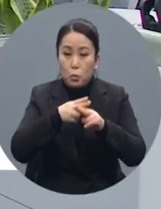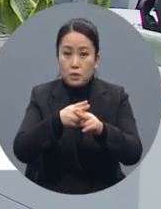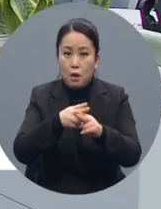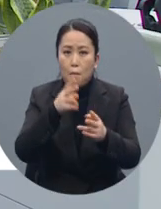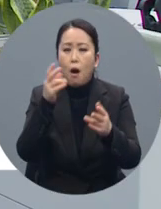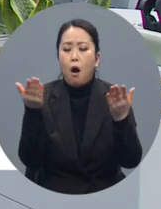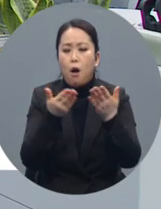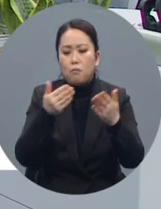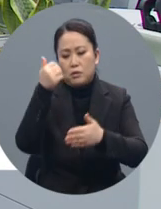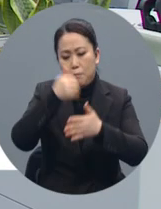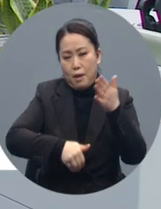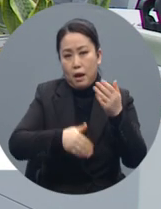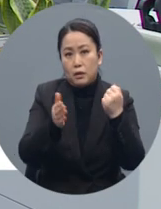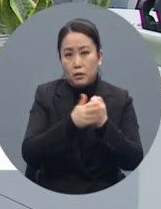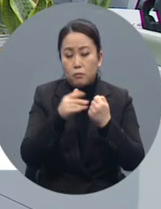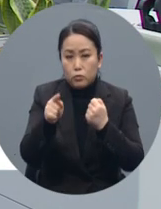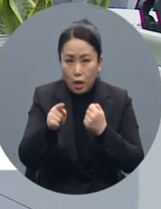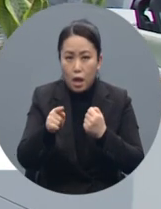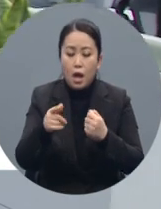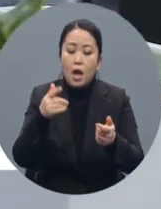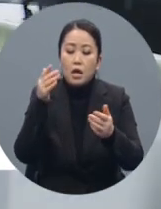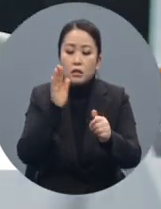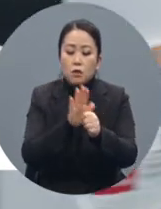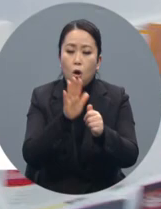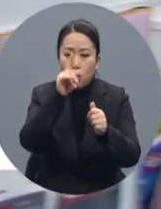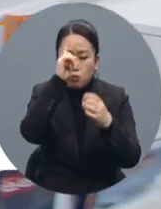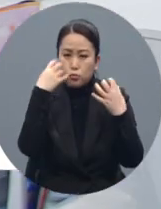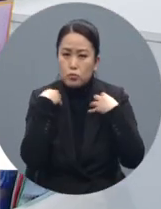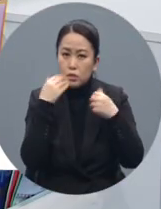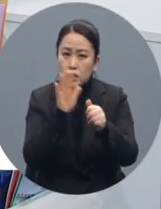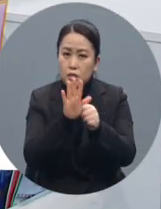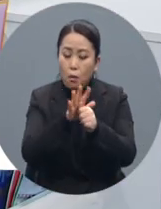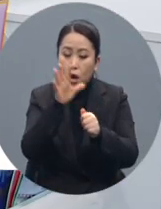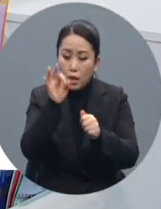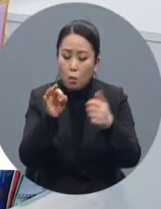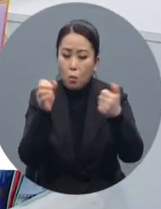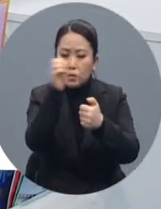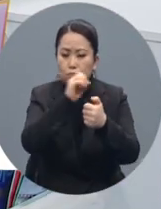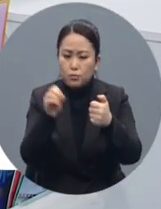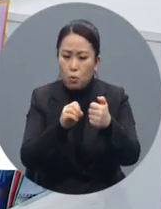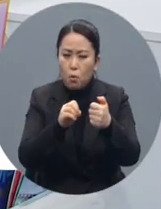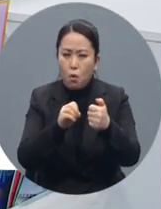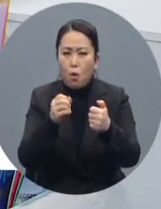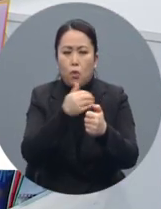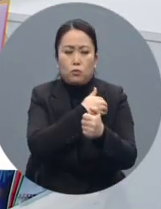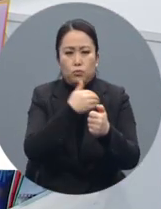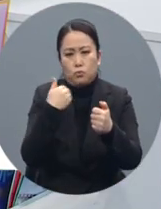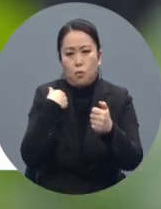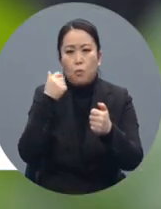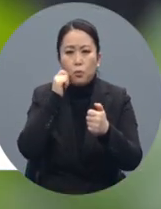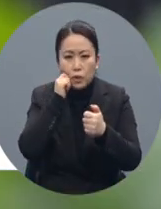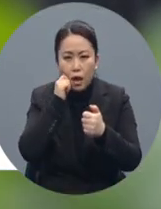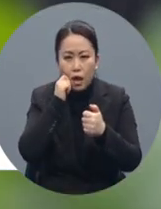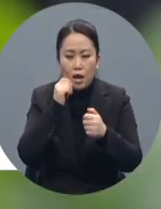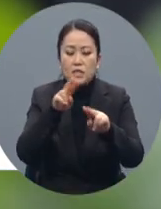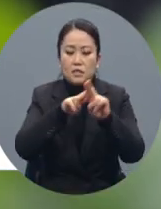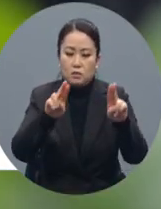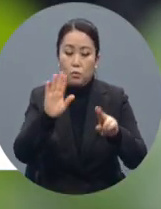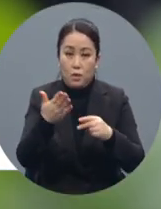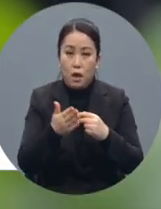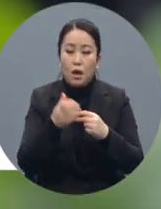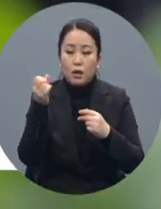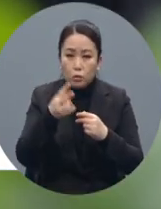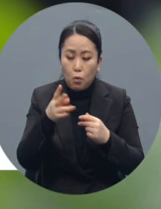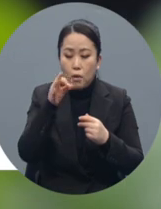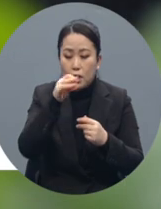공공기관 지정 요건인 정부지원 액비 중 50% 이상을 충족하지 못해 지정해제 됐다 고 설명했습니다